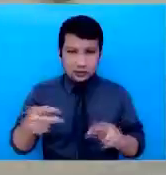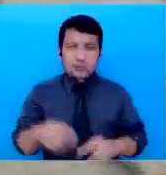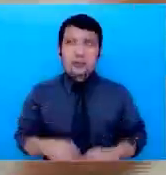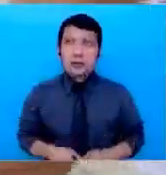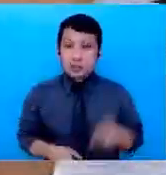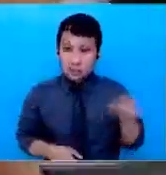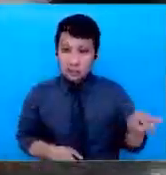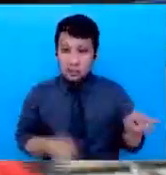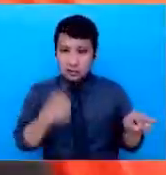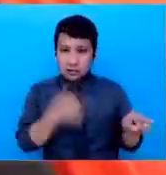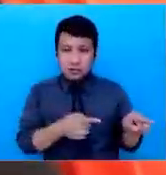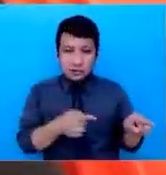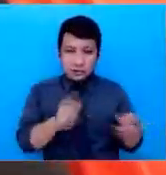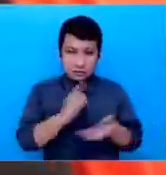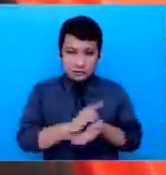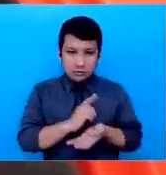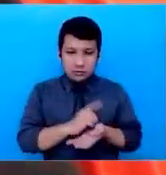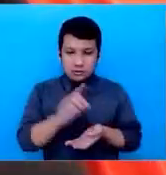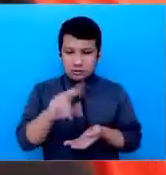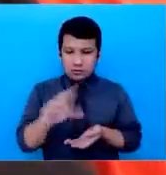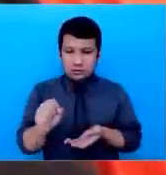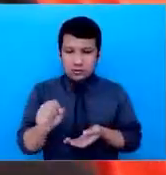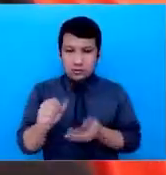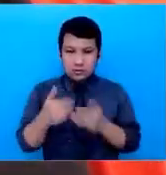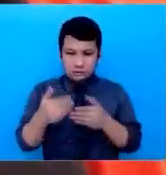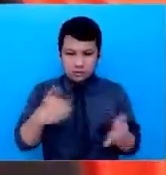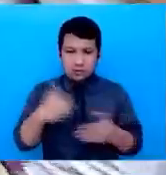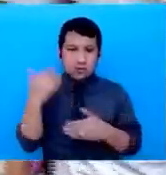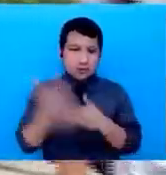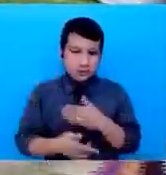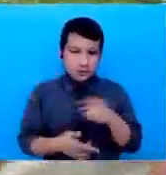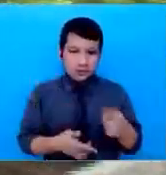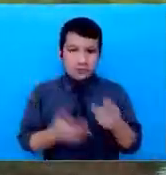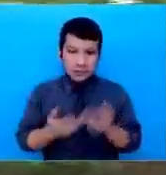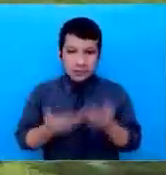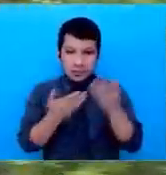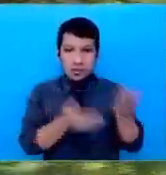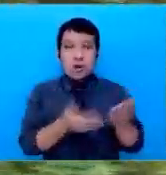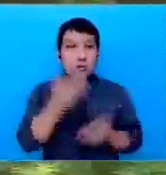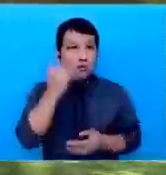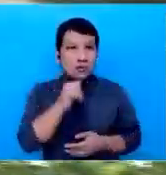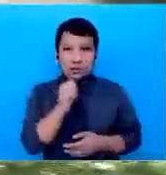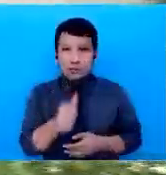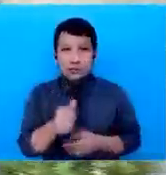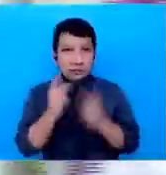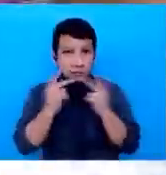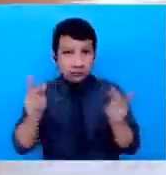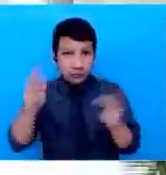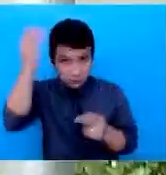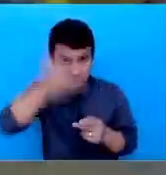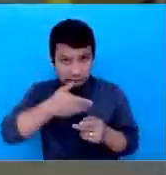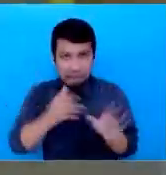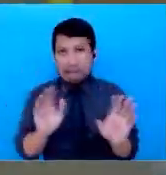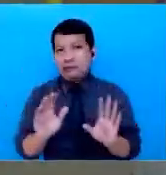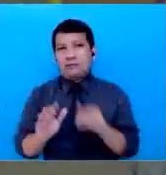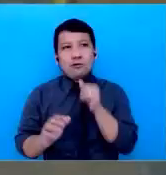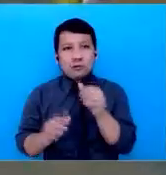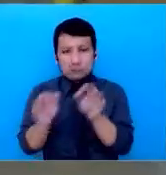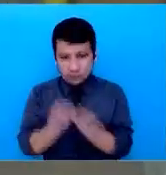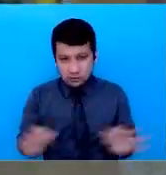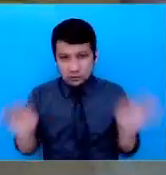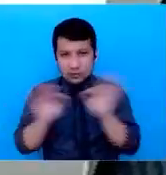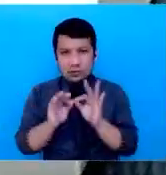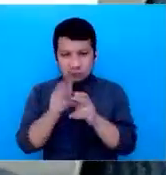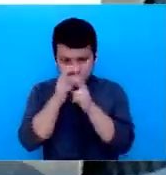ni Dr. Rabindra Abeyasinghe na premature ang panukala. Lalo't ayaw na rin ang publiko magsuot ng face shield. Mas mainam daw na paigtingin na